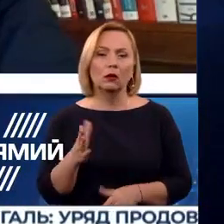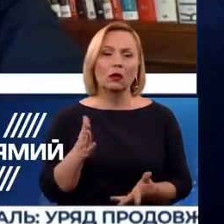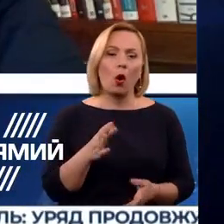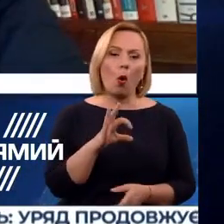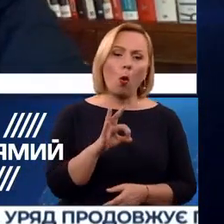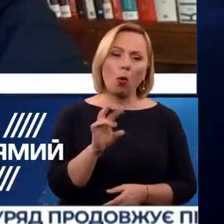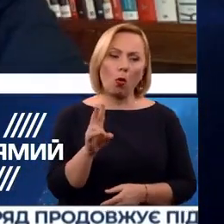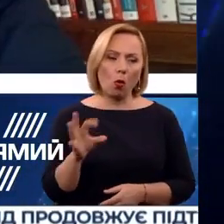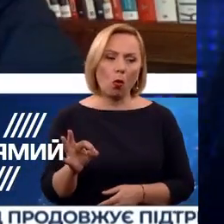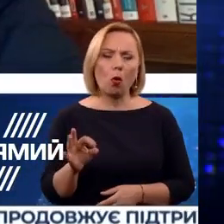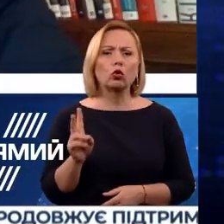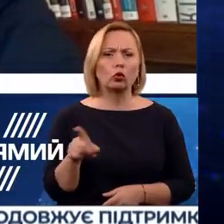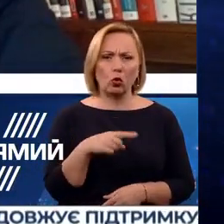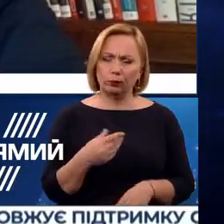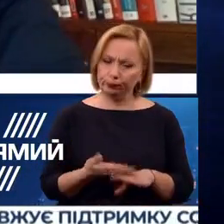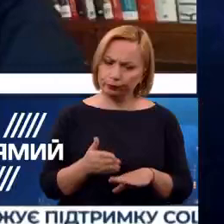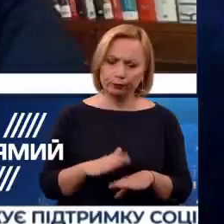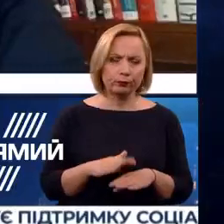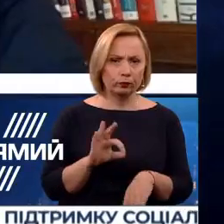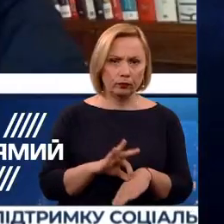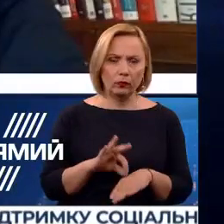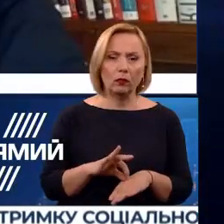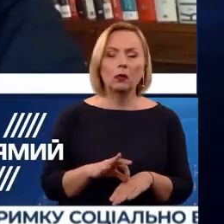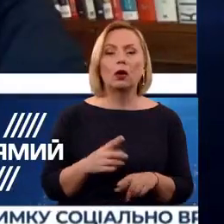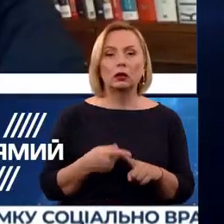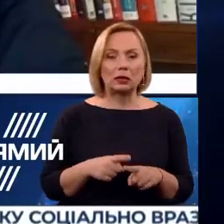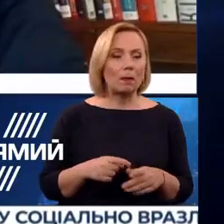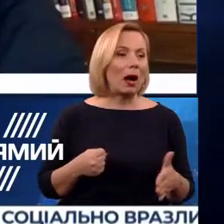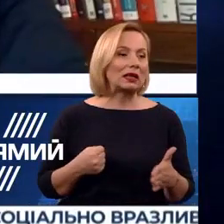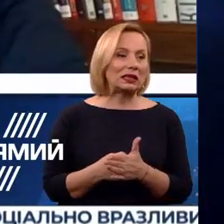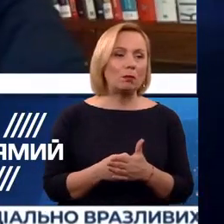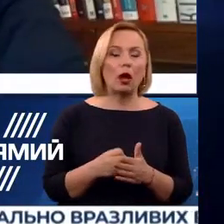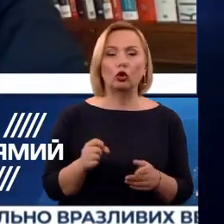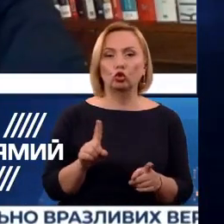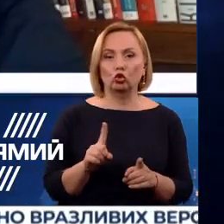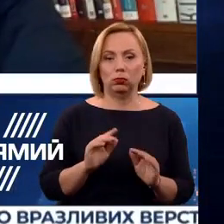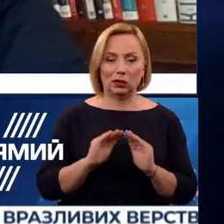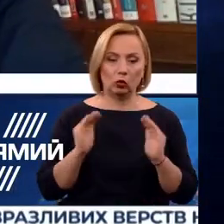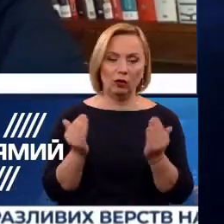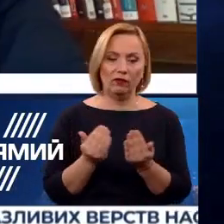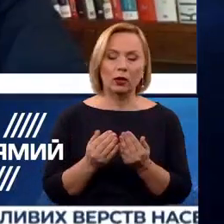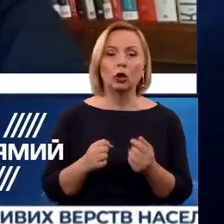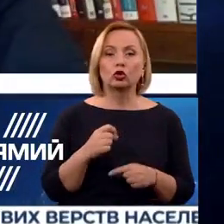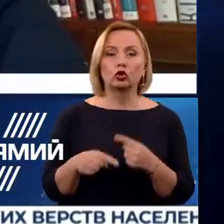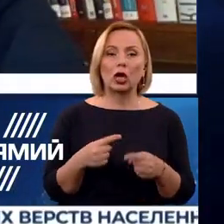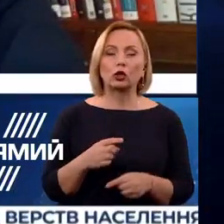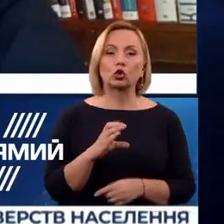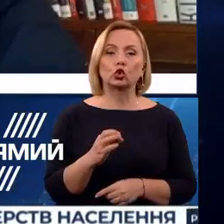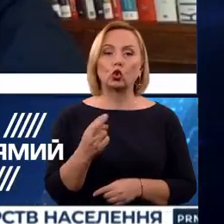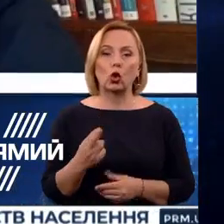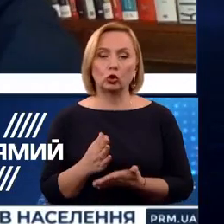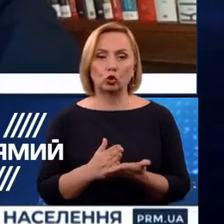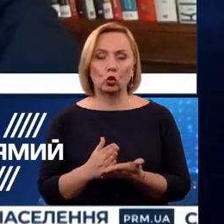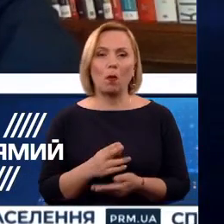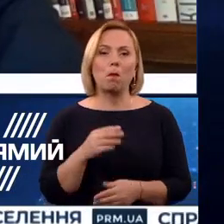ця хвороба коронавірусу. Максимально зробити, щоб ізолювати. Через соціальні служби, через пошту, через